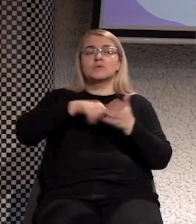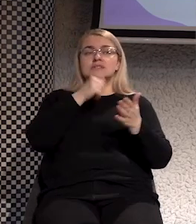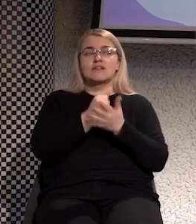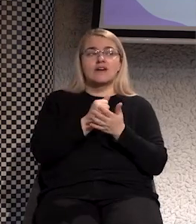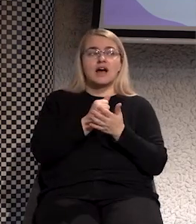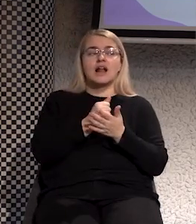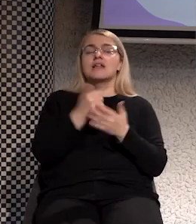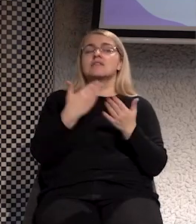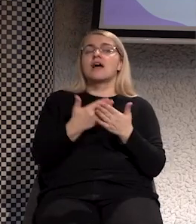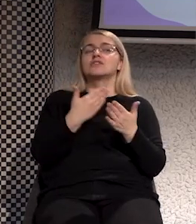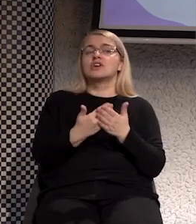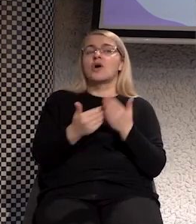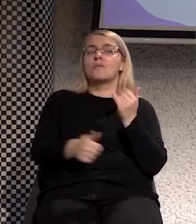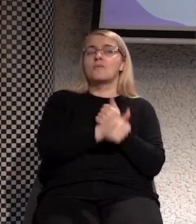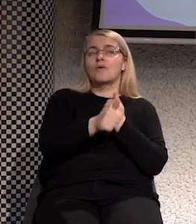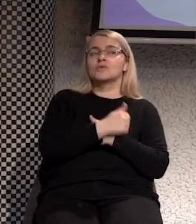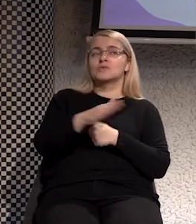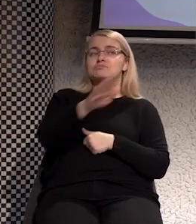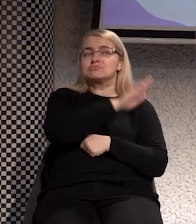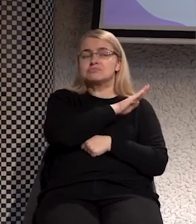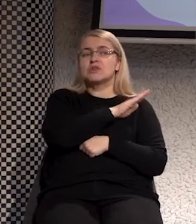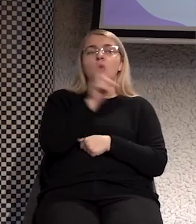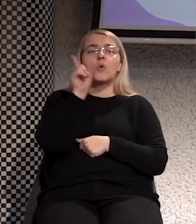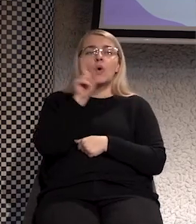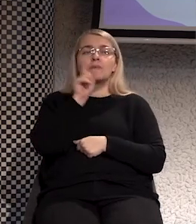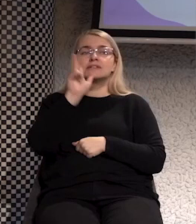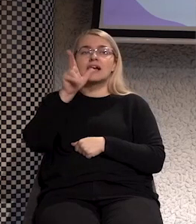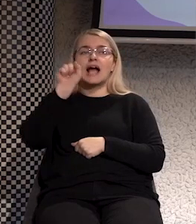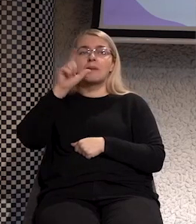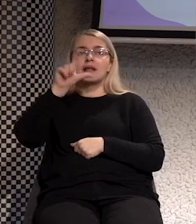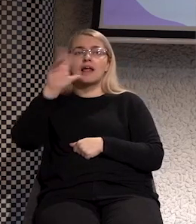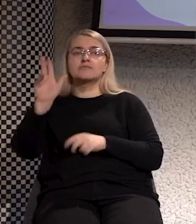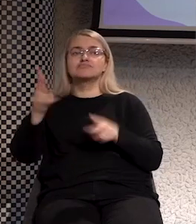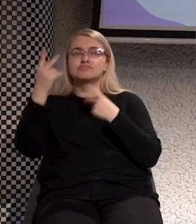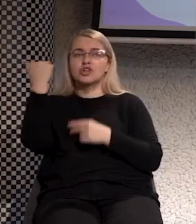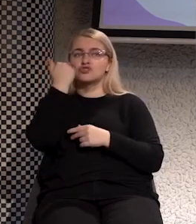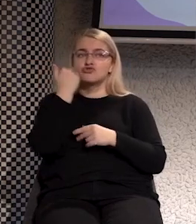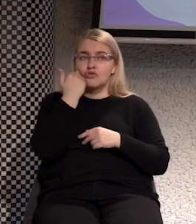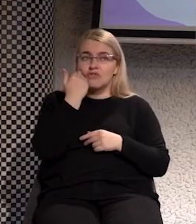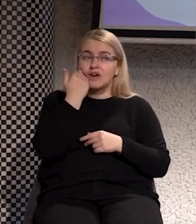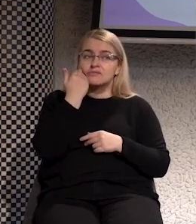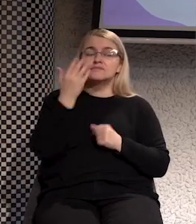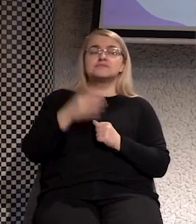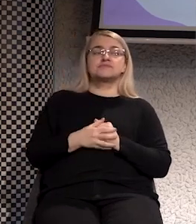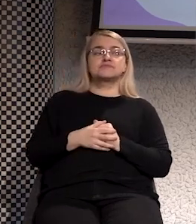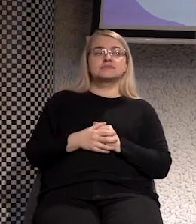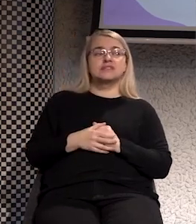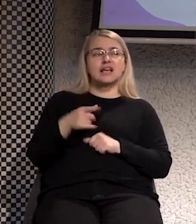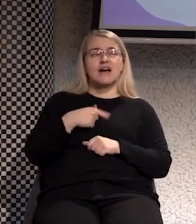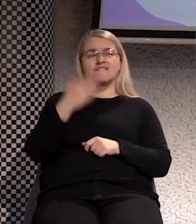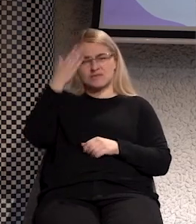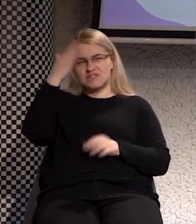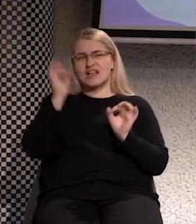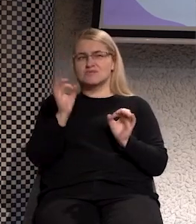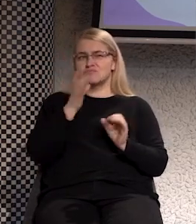śmierci Kamilka z Częstochowy, więc jakby musiało umrzeć dziecko, żeby system prawa, ja trochę uogólniam w taki brutalny sposób,